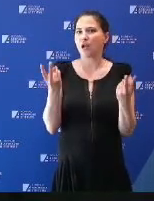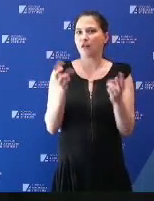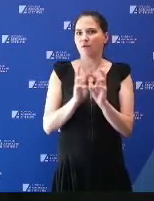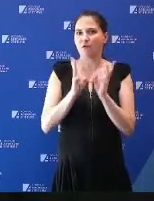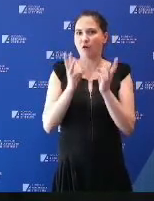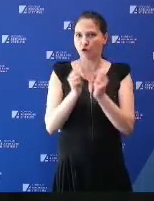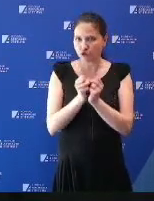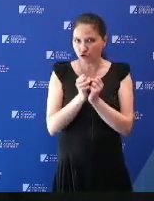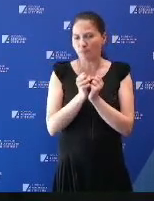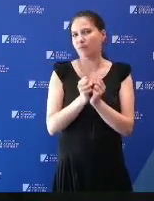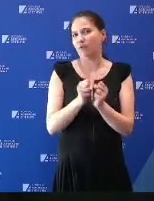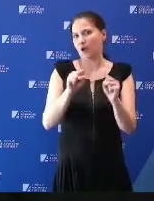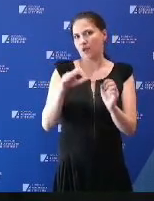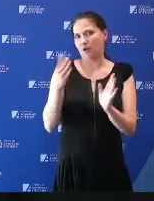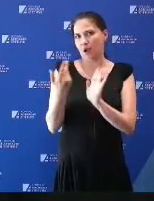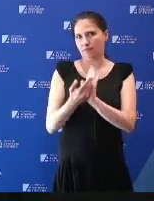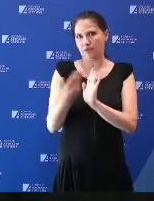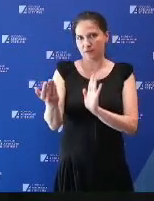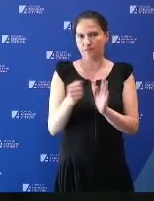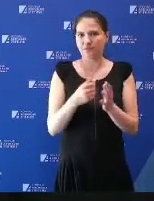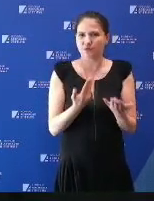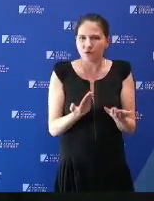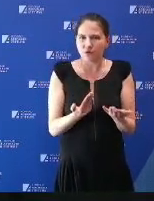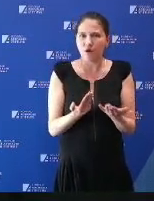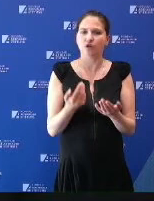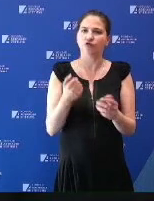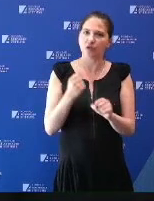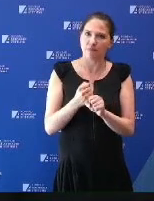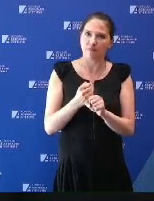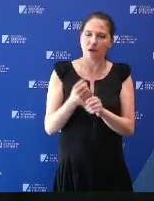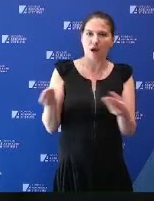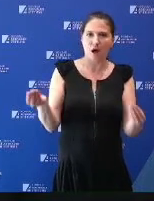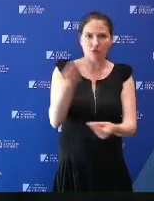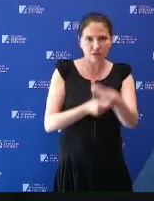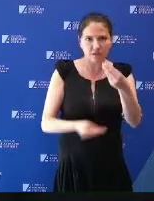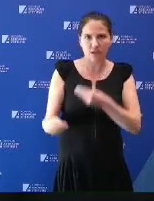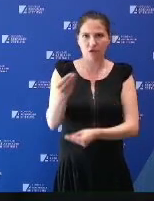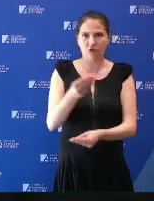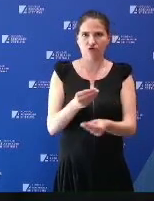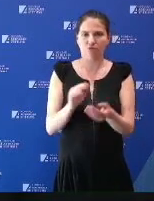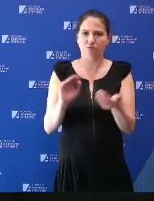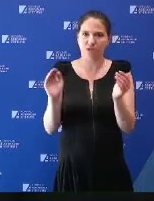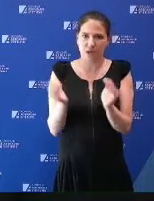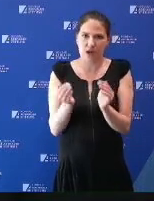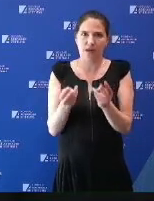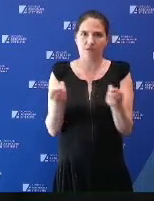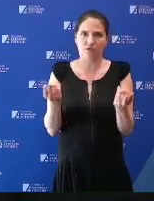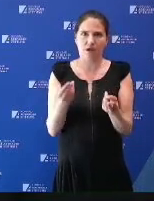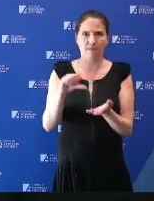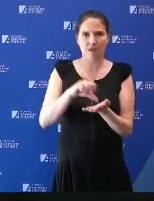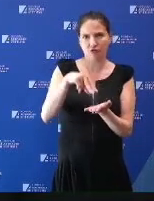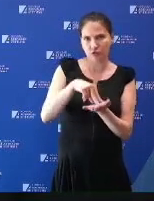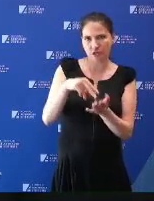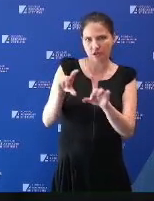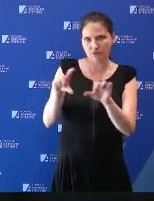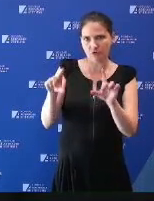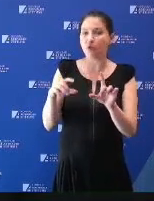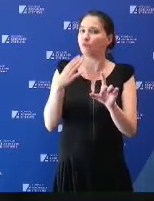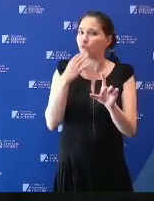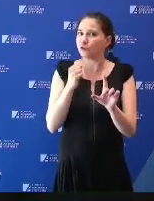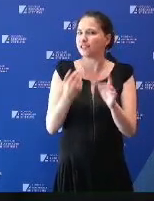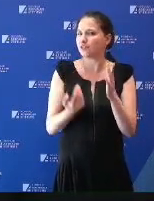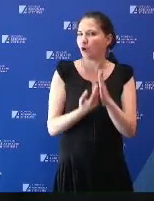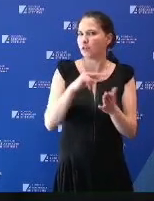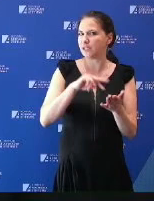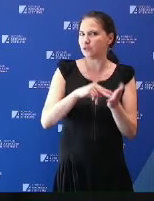Ross-Schulung beispielsweise. Und so sind wir im Kontakt und im Austausch mit kleinen und mittelständischen Unternehmen und versuchen, diese neuen Technologien an sie